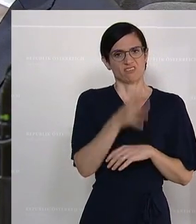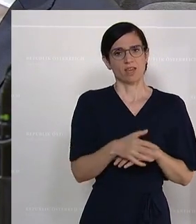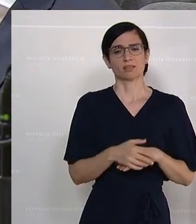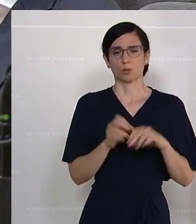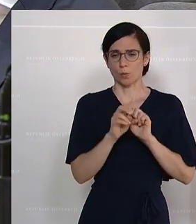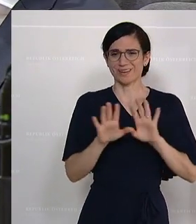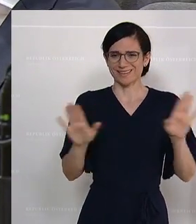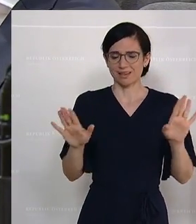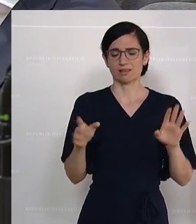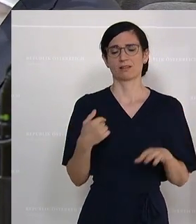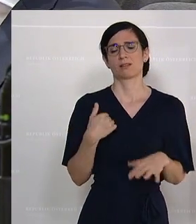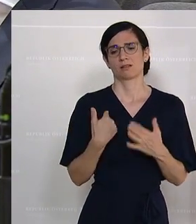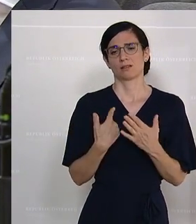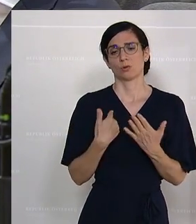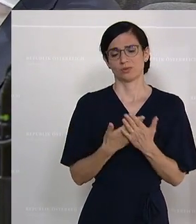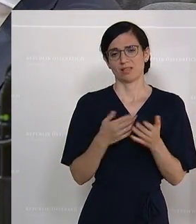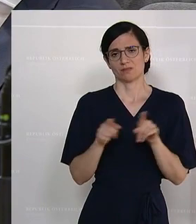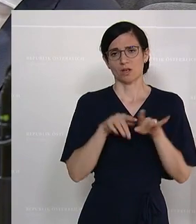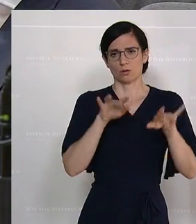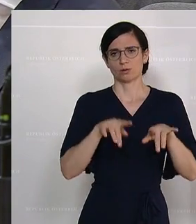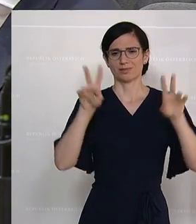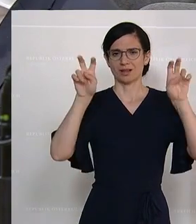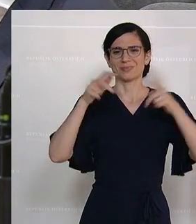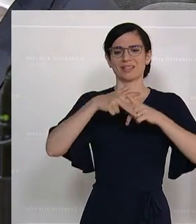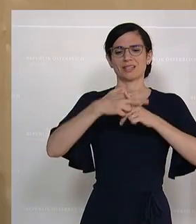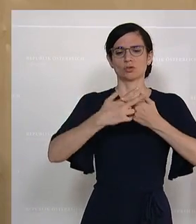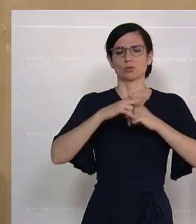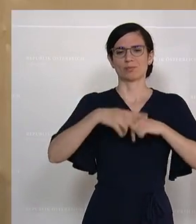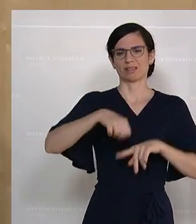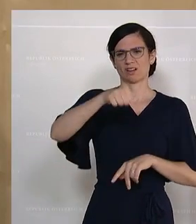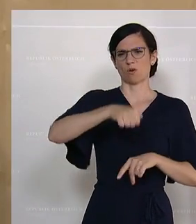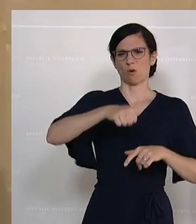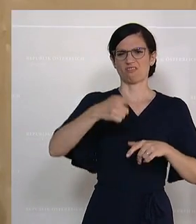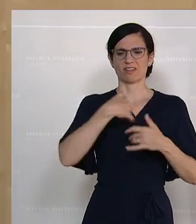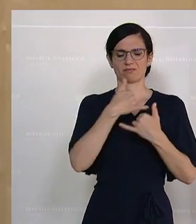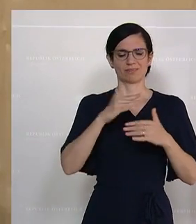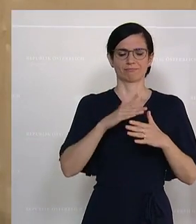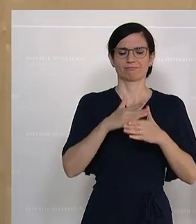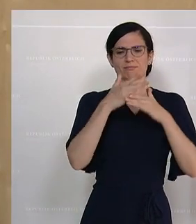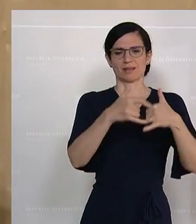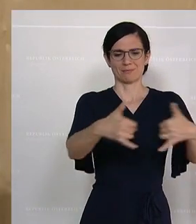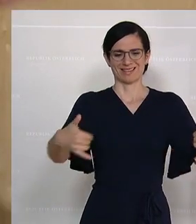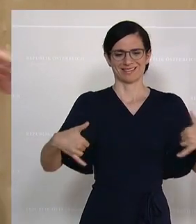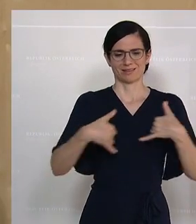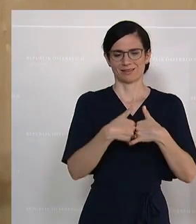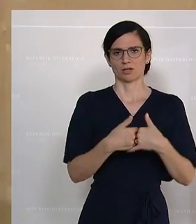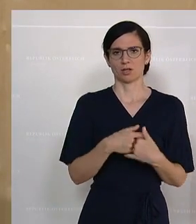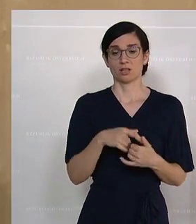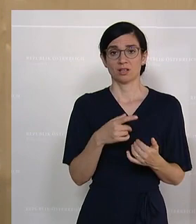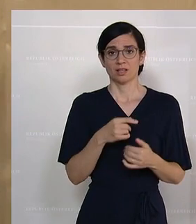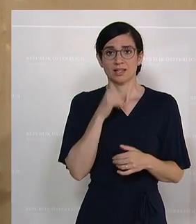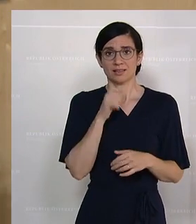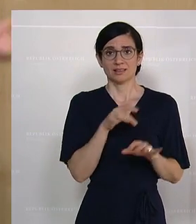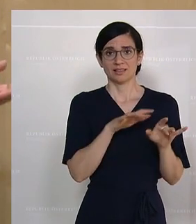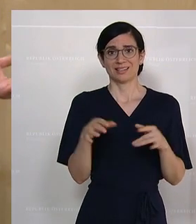instrumentenkoffer dieser bundesregierung zielgerichtet möglichst ganz genau geht es enger zu helfen und nicht über alle